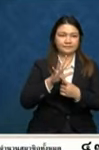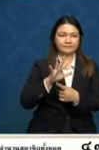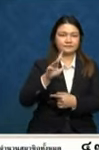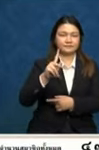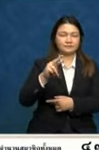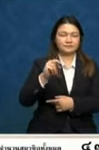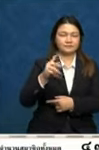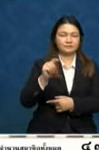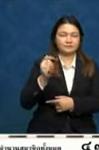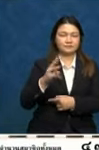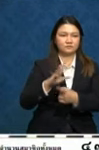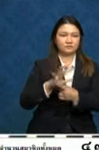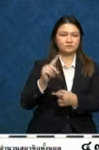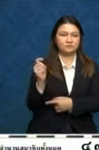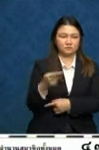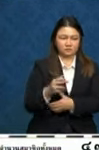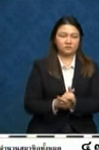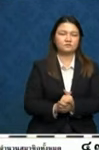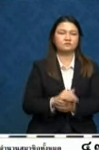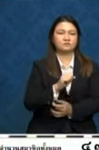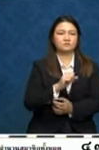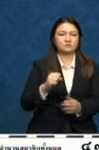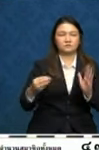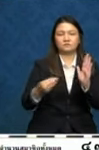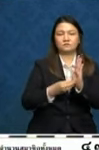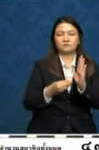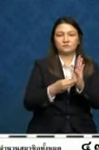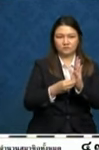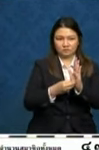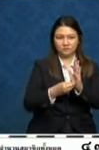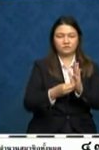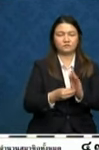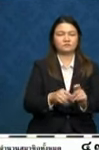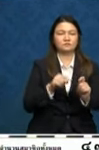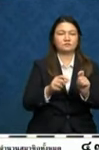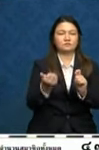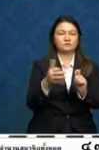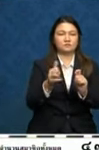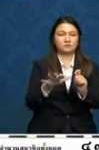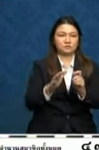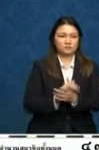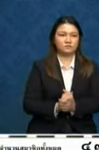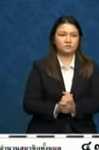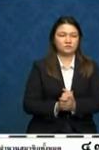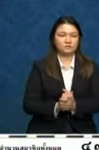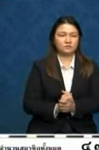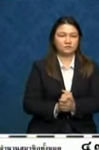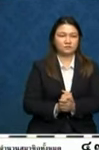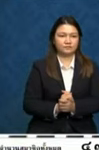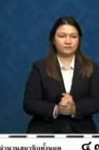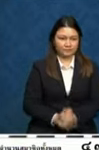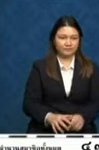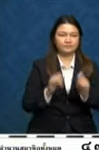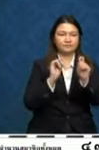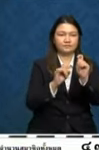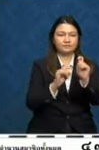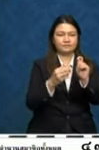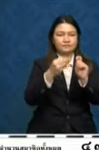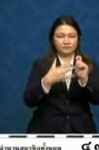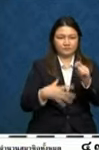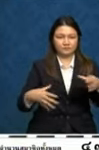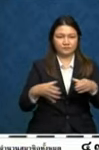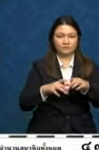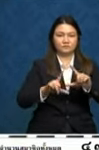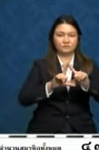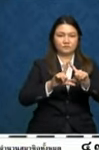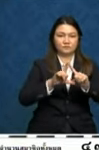ชาวานิชสมาชิกสภาผู้แทนราษฎรกรุงเทพมหานครเขต15ตัวแทนพี่น้องคันนายาวบึงกลุ่มเฉพาะแขวงคลองกลุ่มจากพรรคประชาช